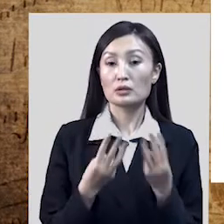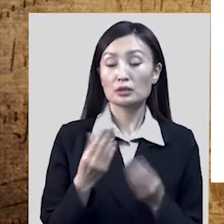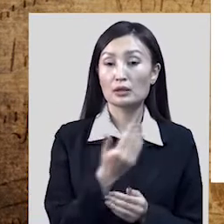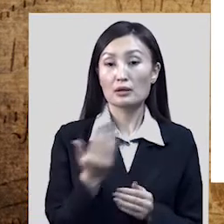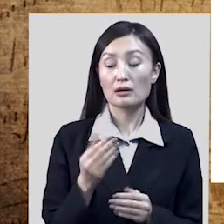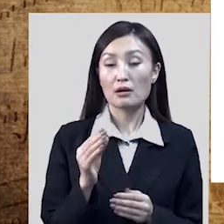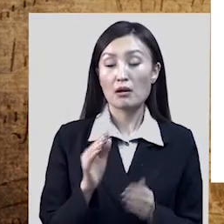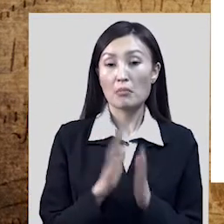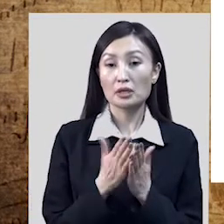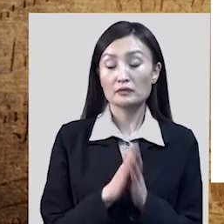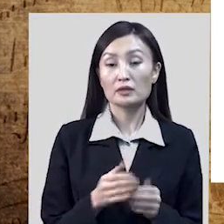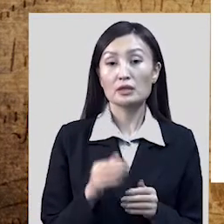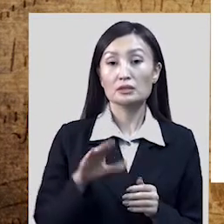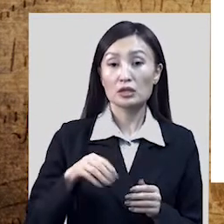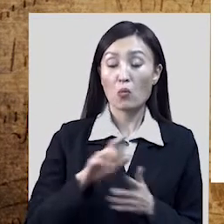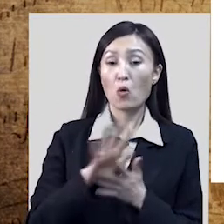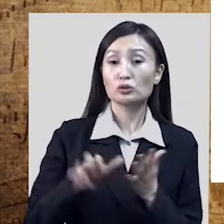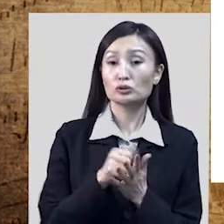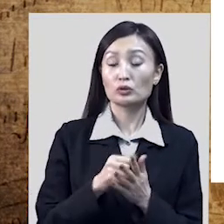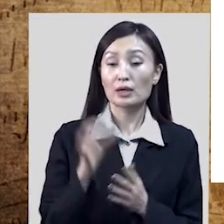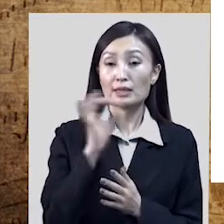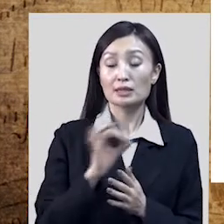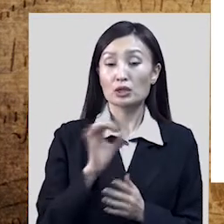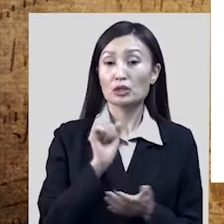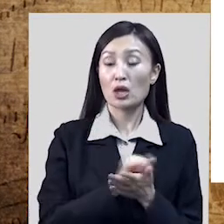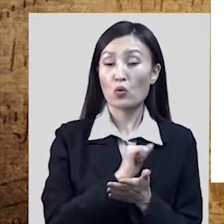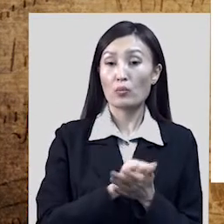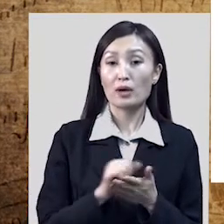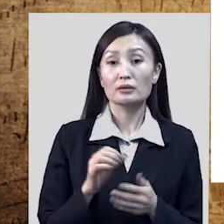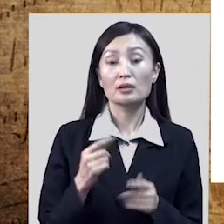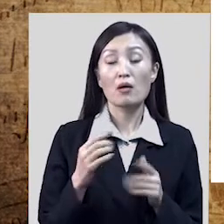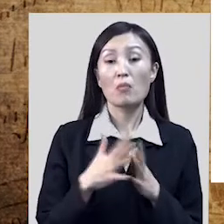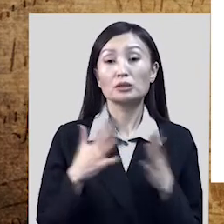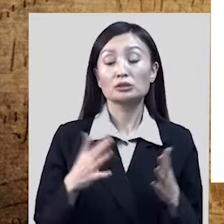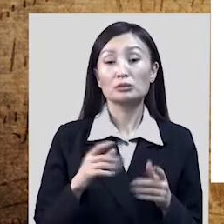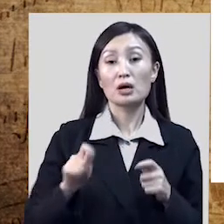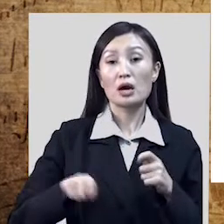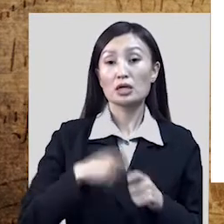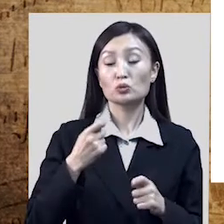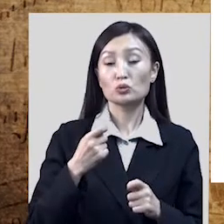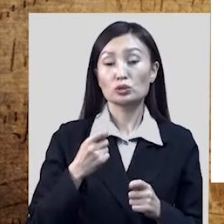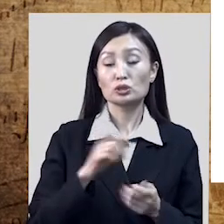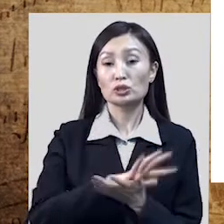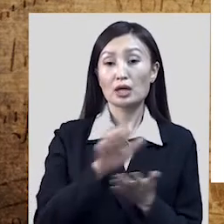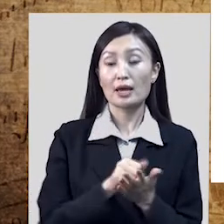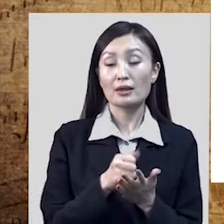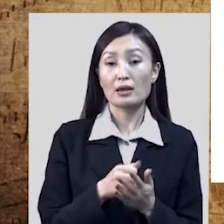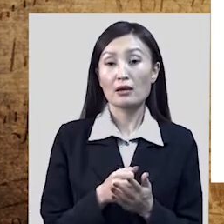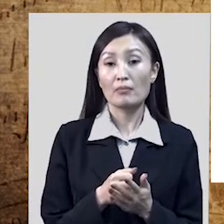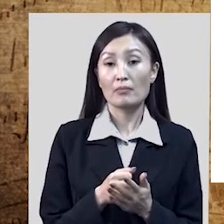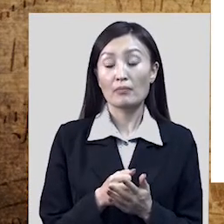их произведения затем они уничтожили исторические документы особенно большим разрушением подверглись